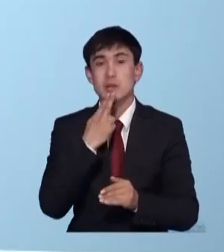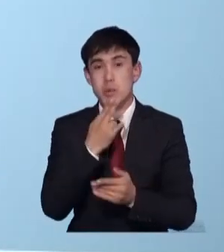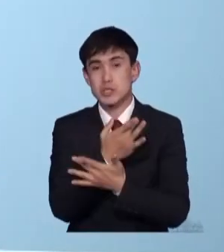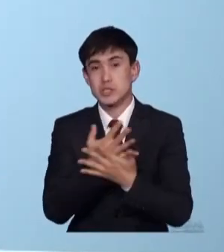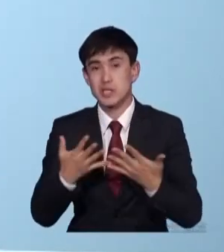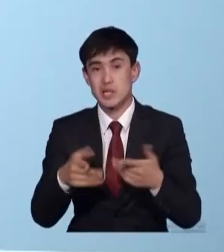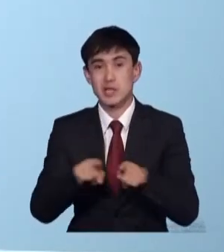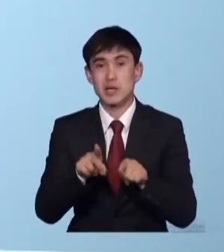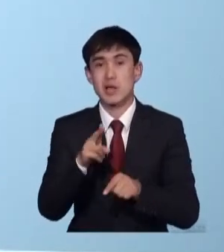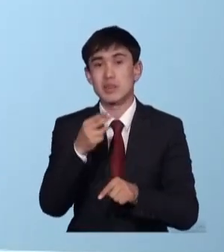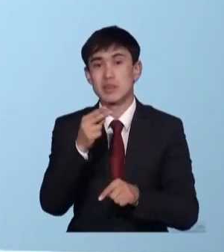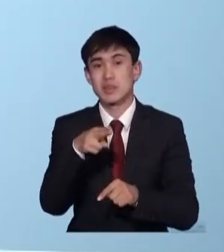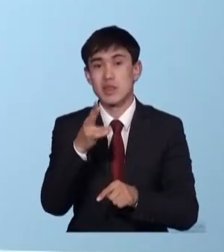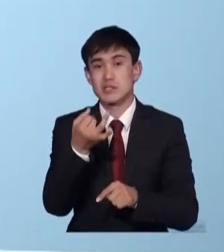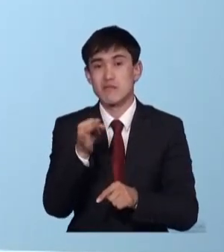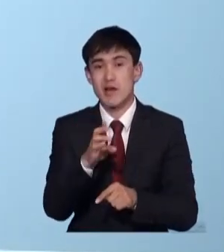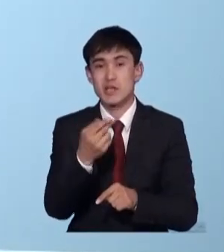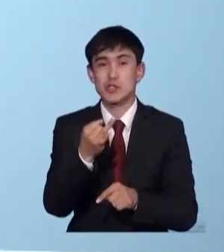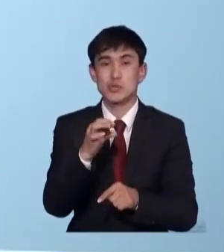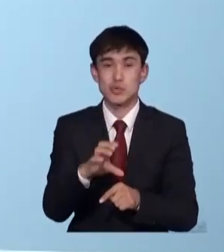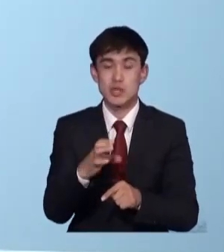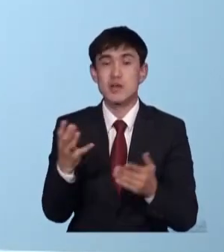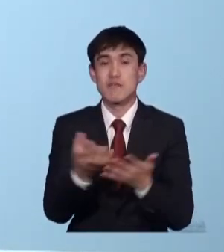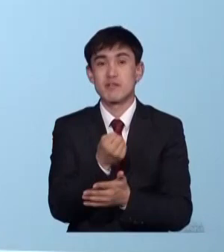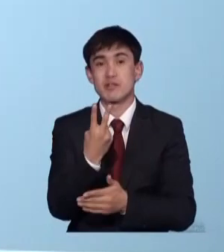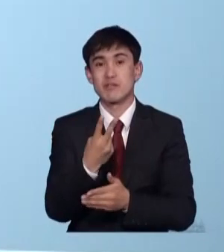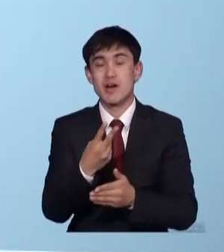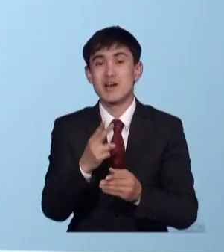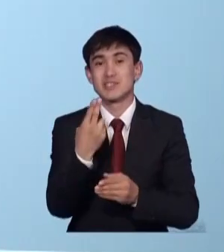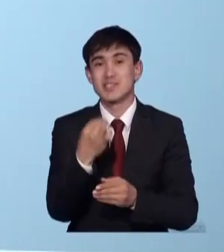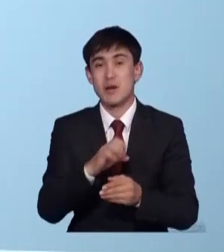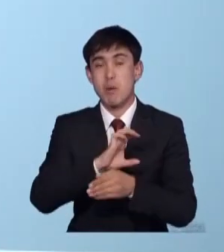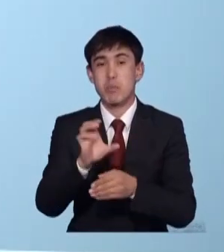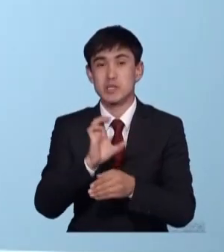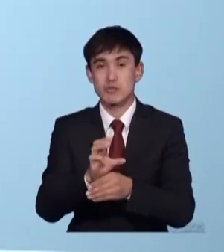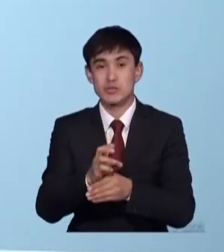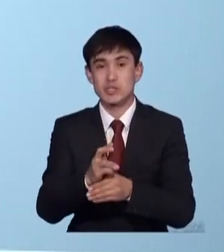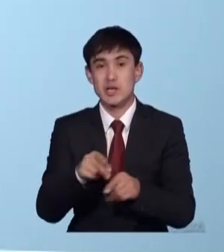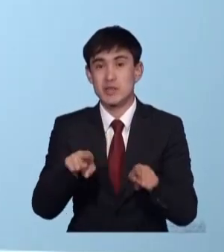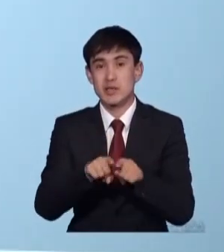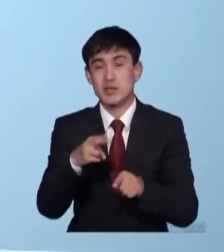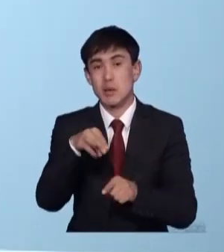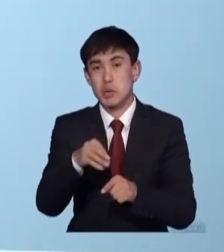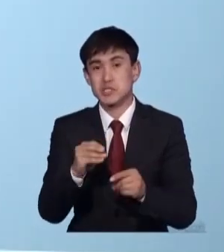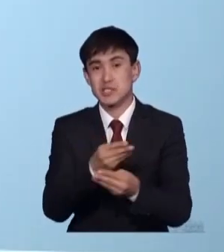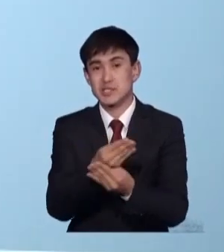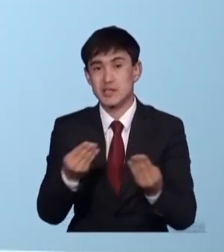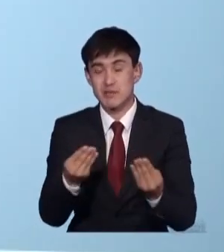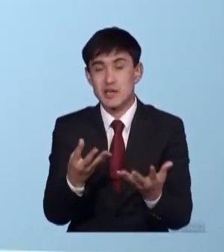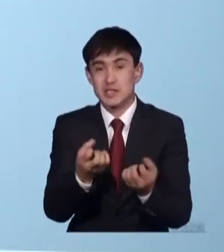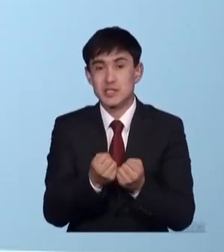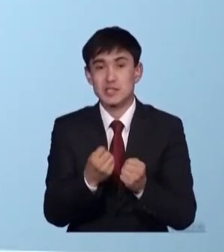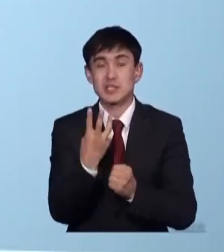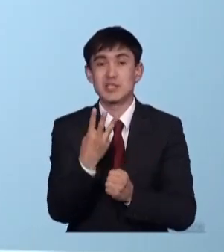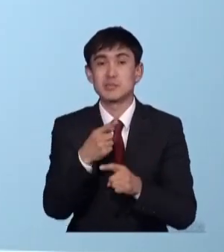изделий таких как насвай и снюс выявлено два подпольных цеха по производству не курительных табачных изделий изъято